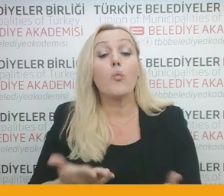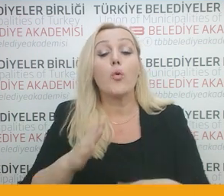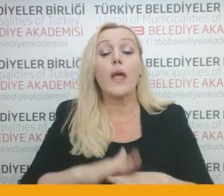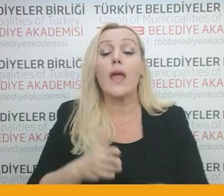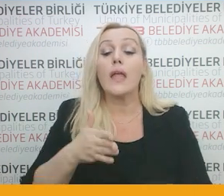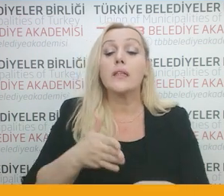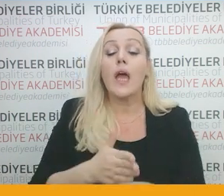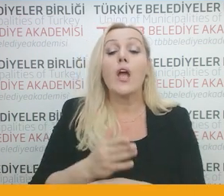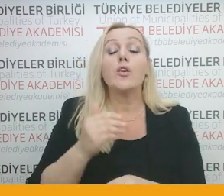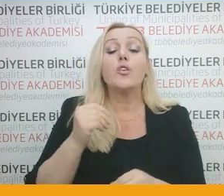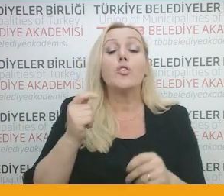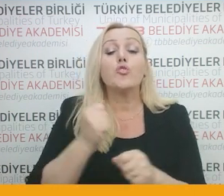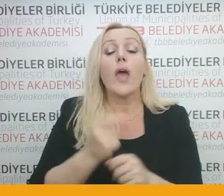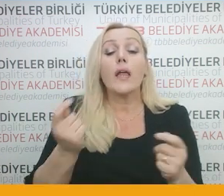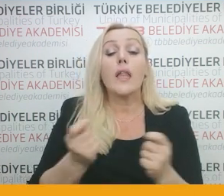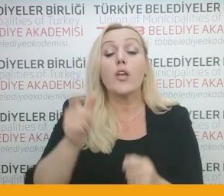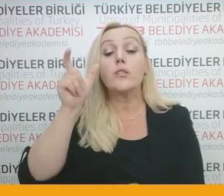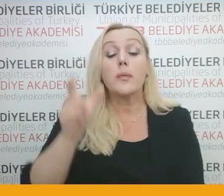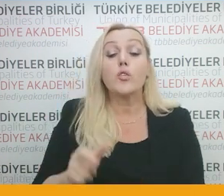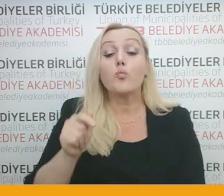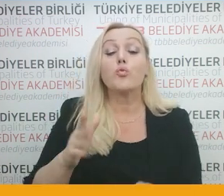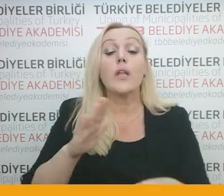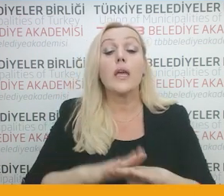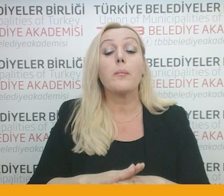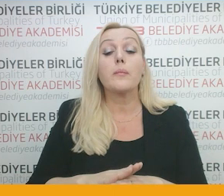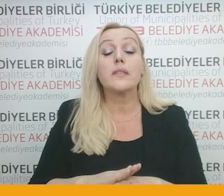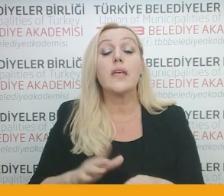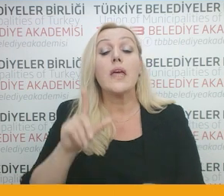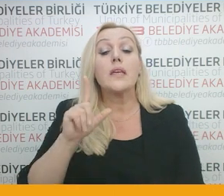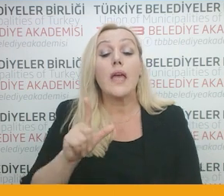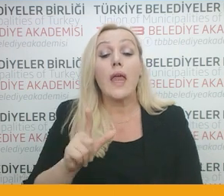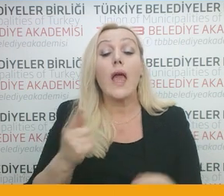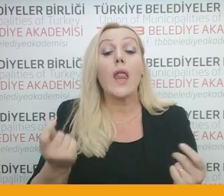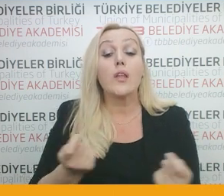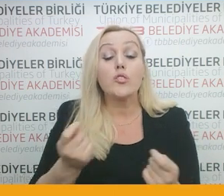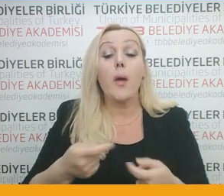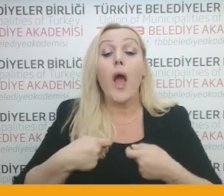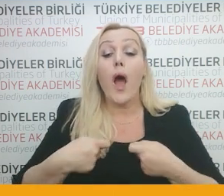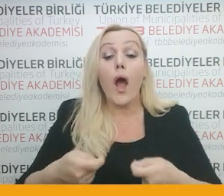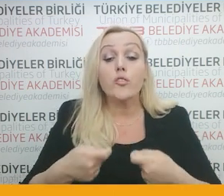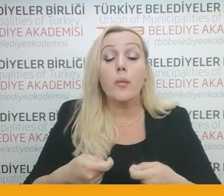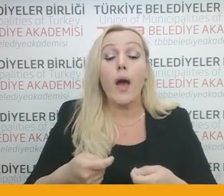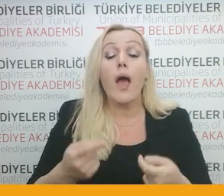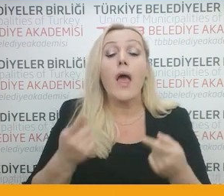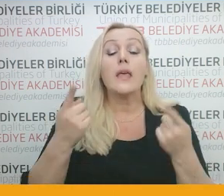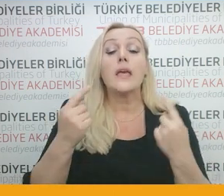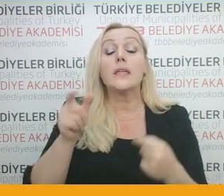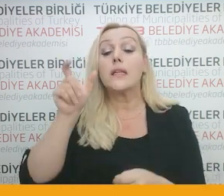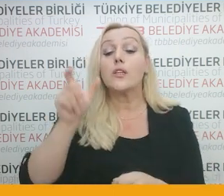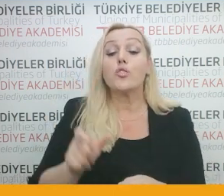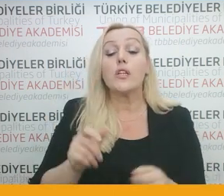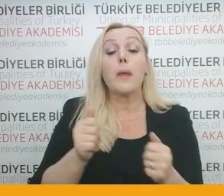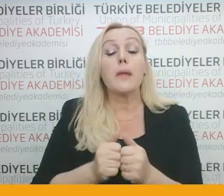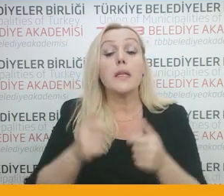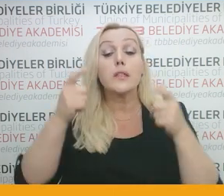gerçekleştirme görevlilerinin bu görevleriyle ilgili olarak yapmaları gereken iş ve işlemleri sınırlı olarak harcama yetkilisiyle birlikte sorumludur diyor. Bu da